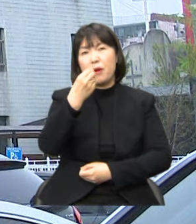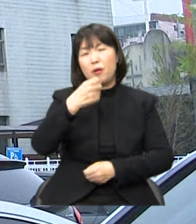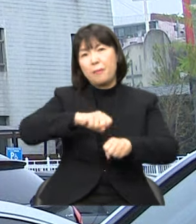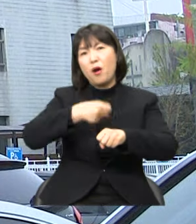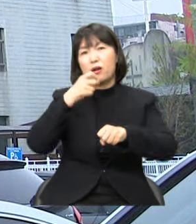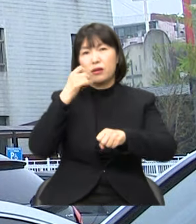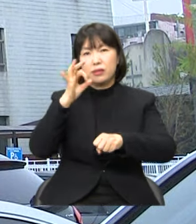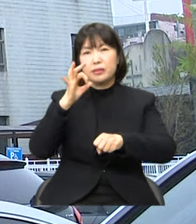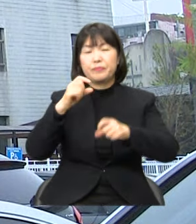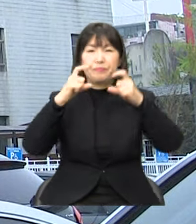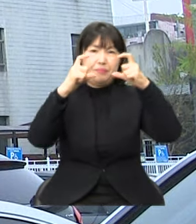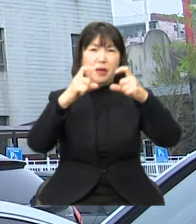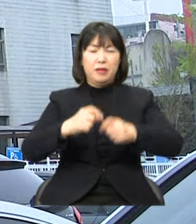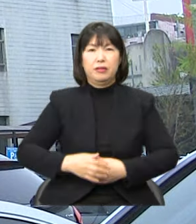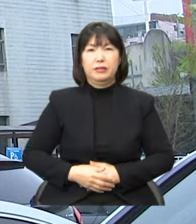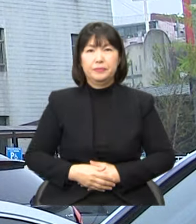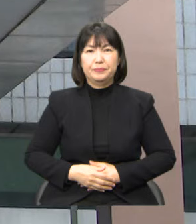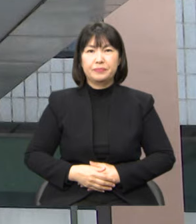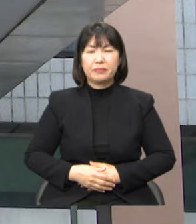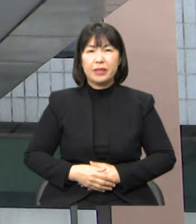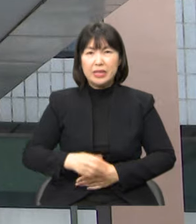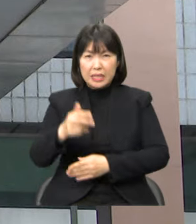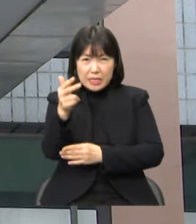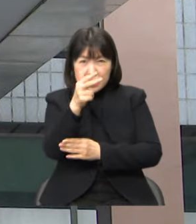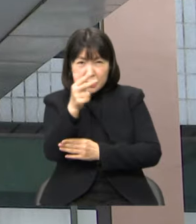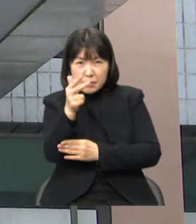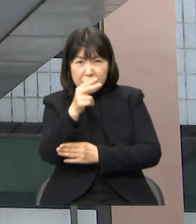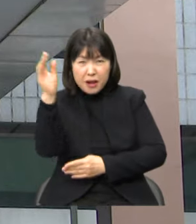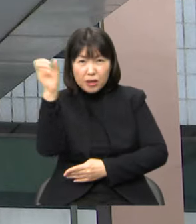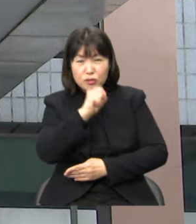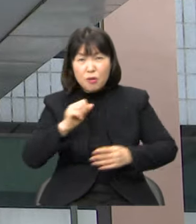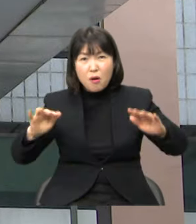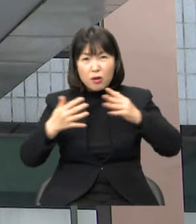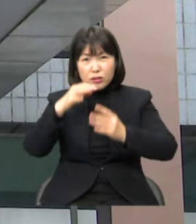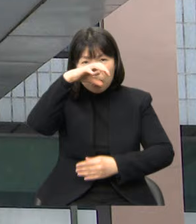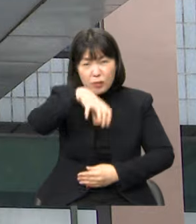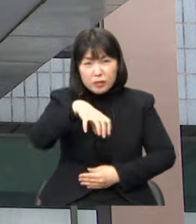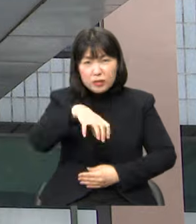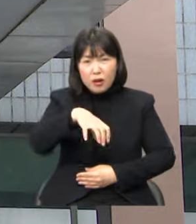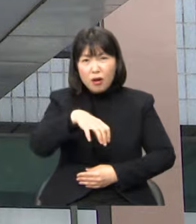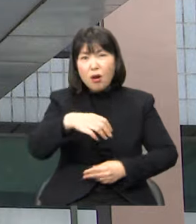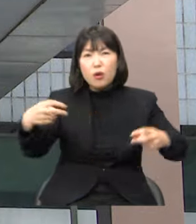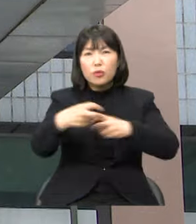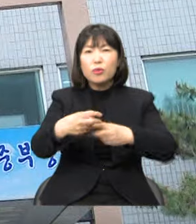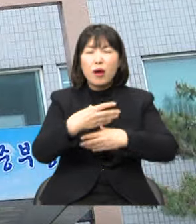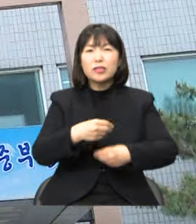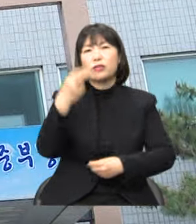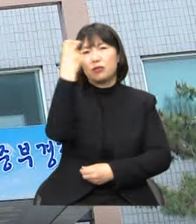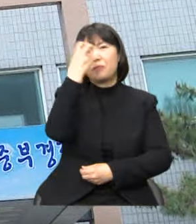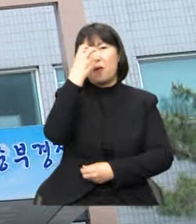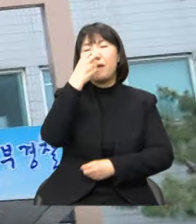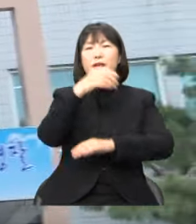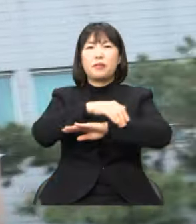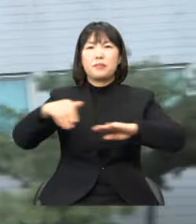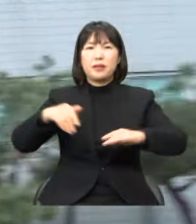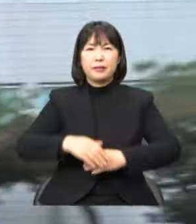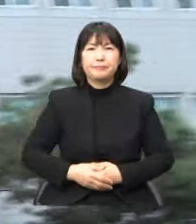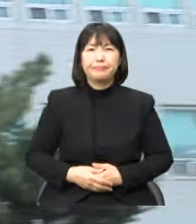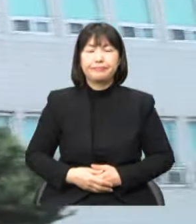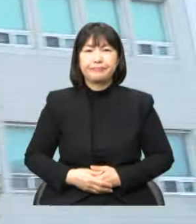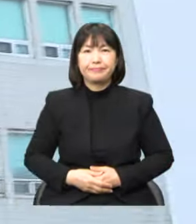인천 중부경찰서는 현장 영상을 근거로 건설 현장에 대한 교통 안전 점검을 버릴 계획이라고 밝혔습니다